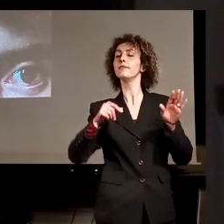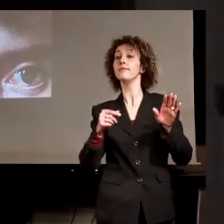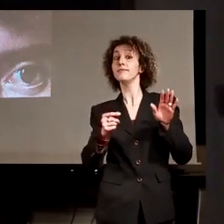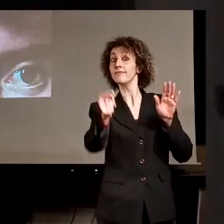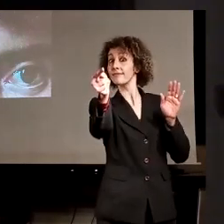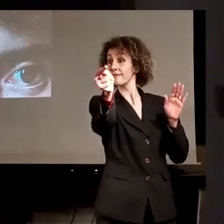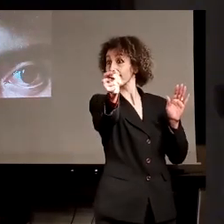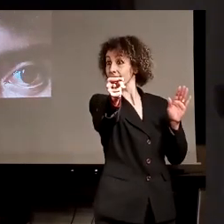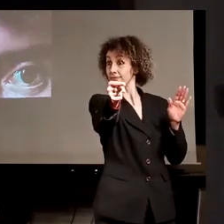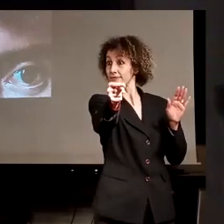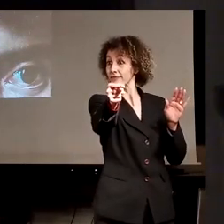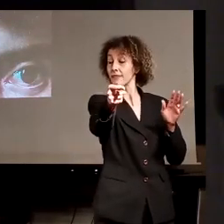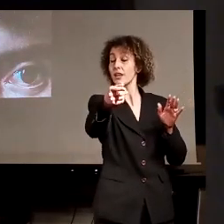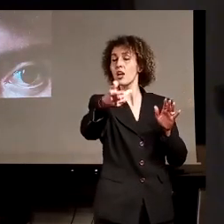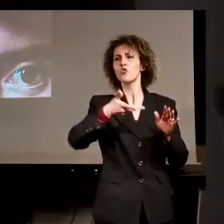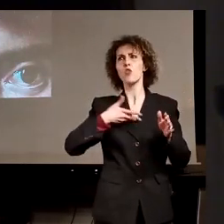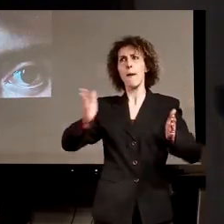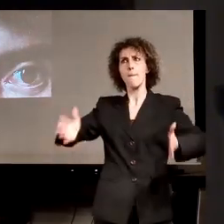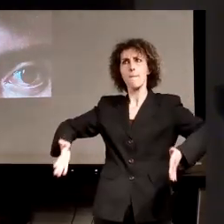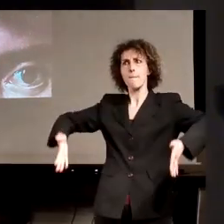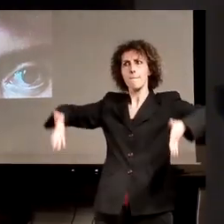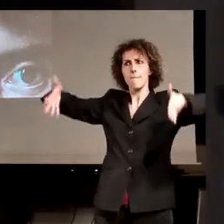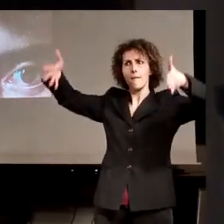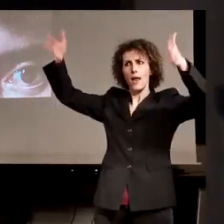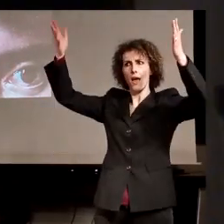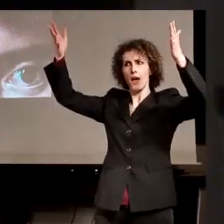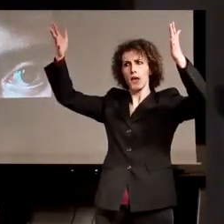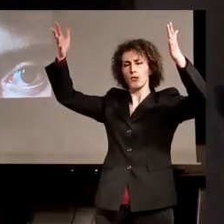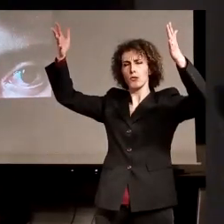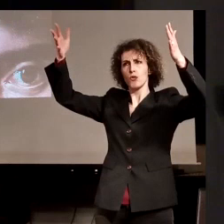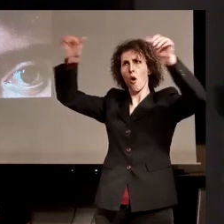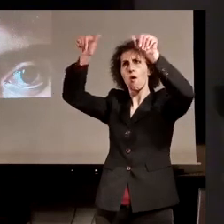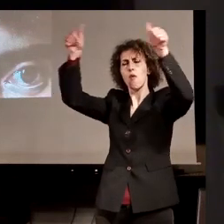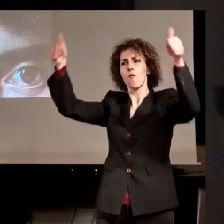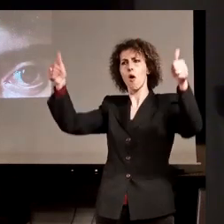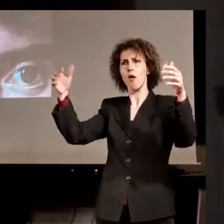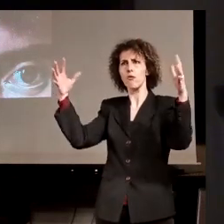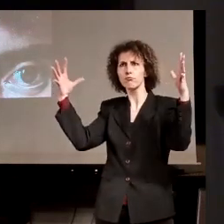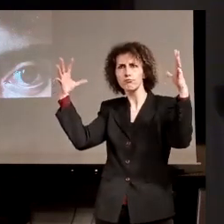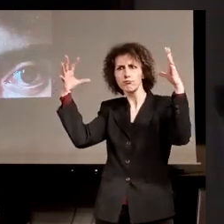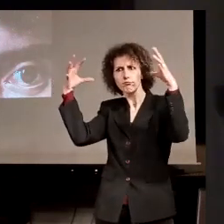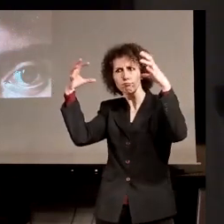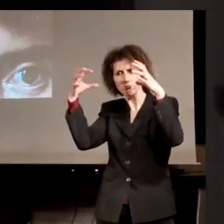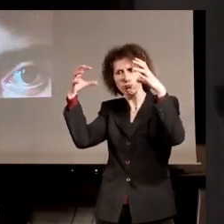proprio in quel punto un palazzo sinistro incombeva sulla via con il suo frontone